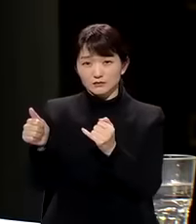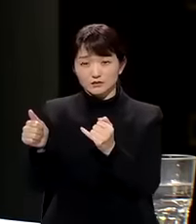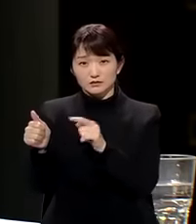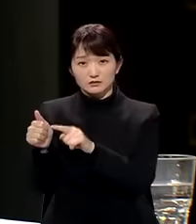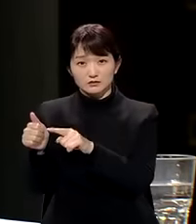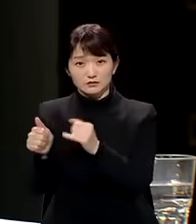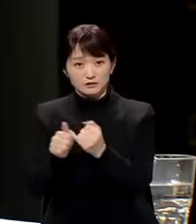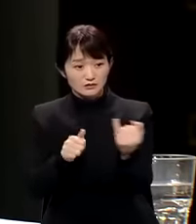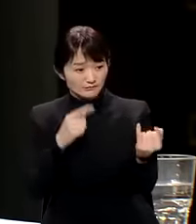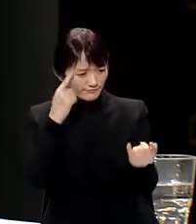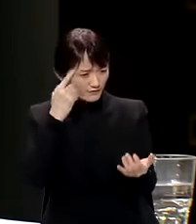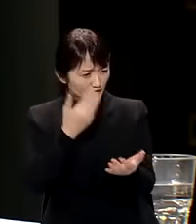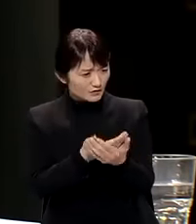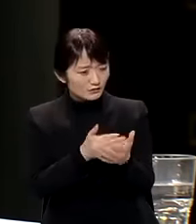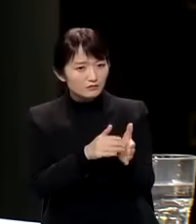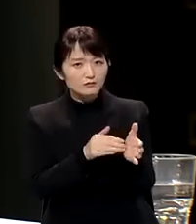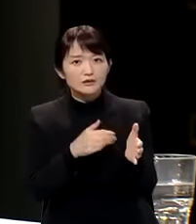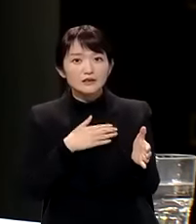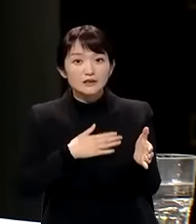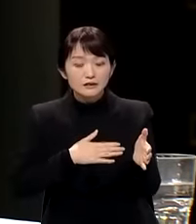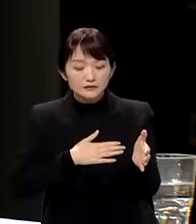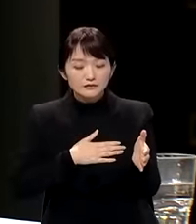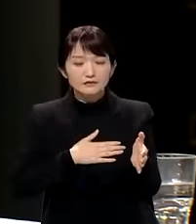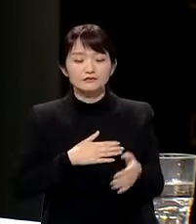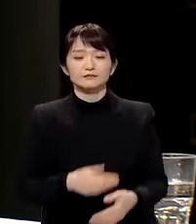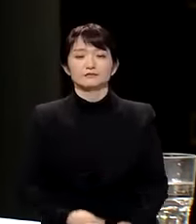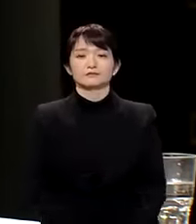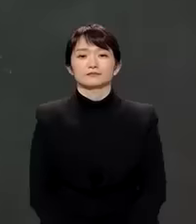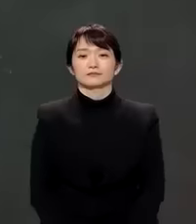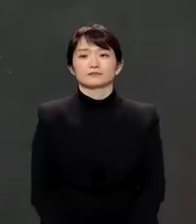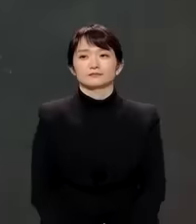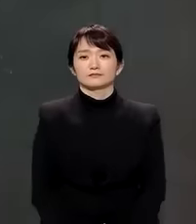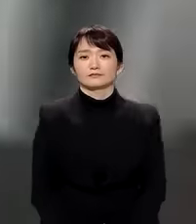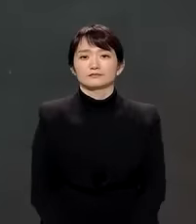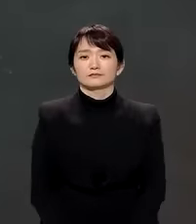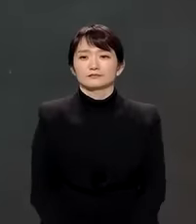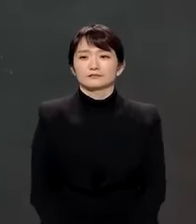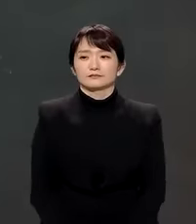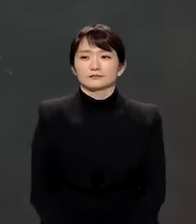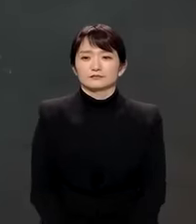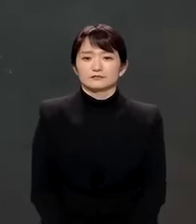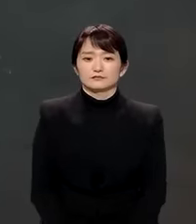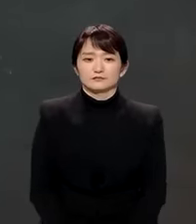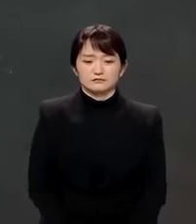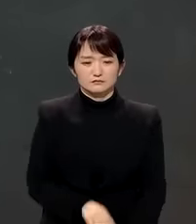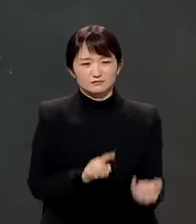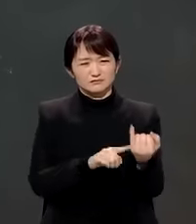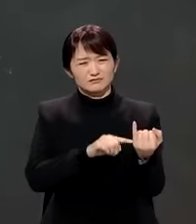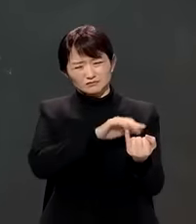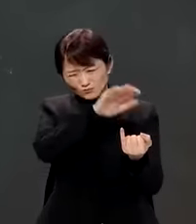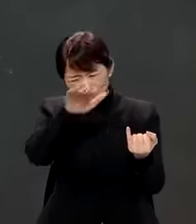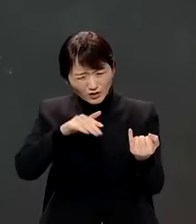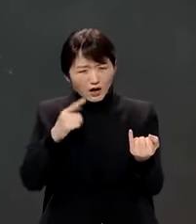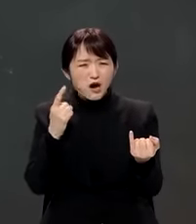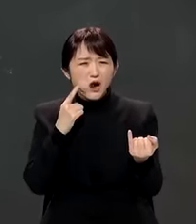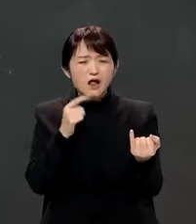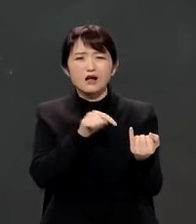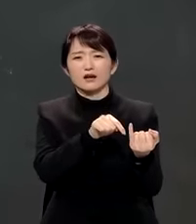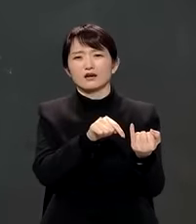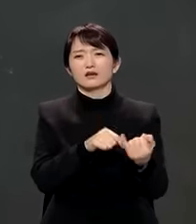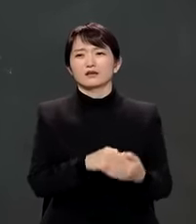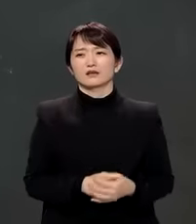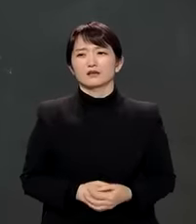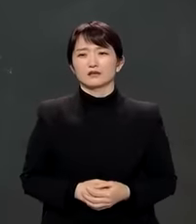충격적인 비밀을 알게 되는데요 체크포인트 짚어보죠 모두 가짜였습니다